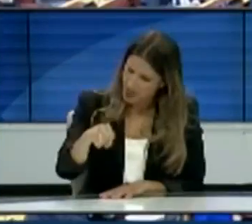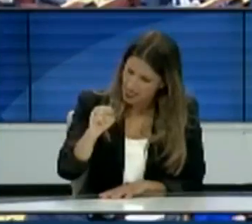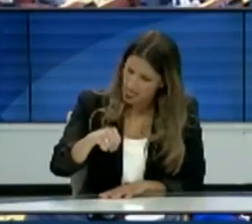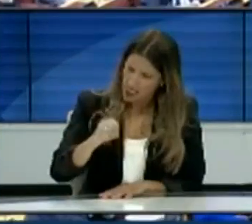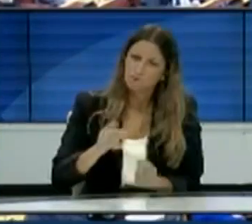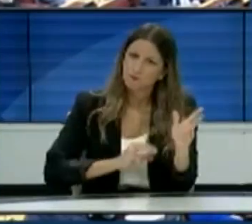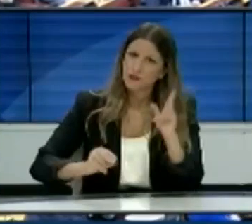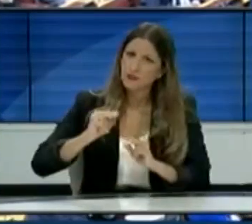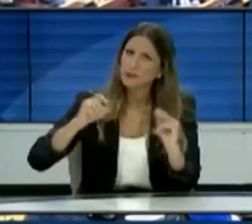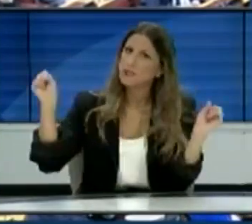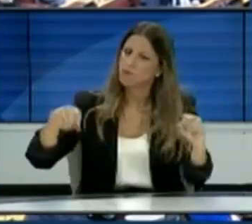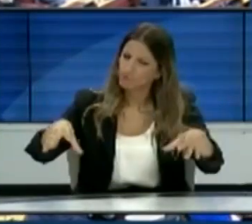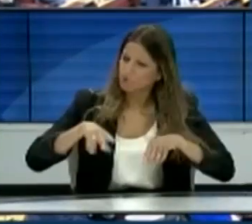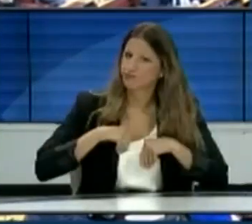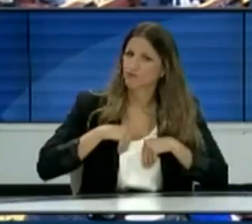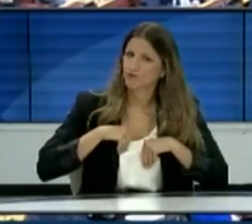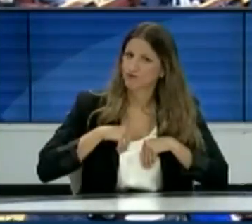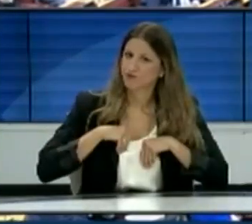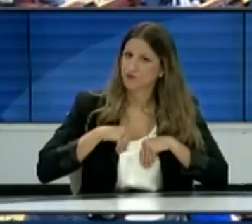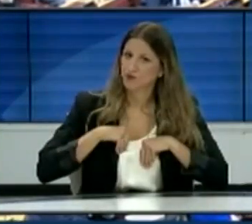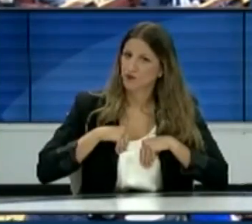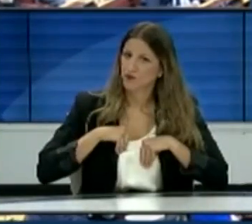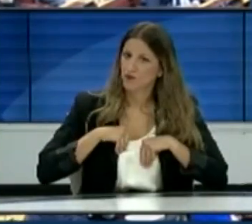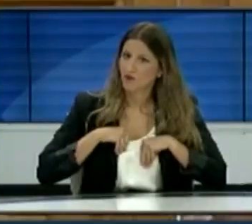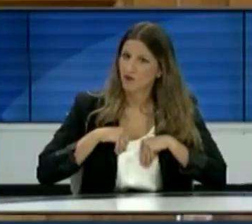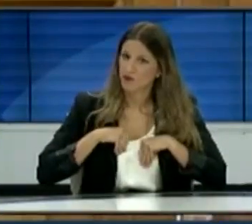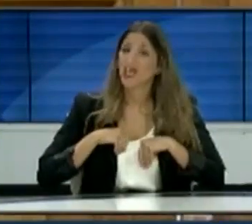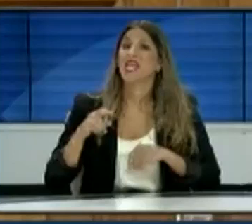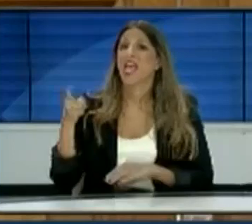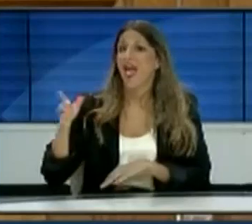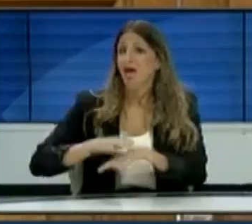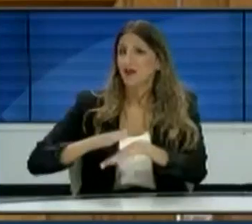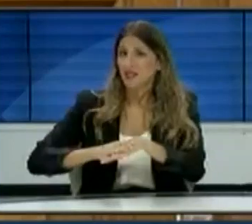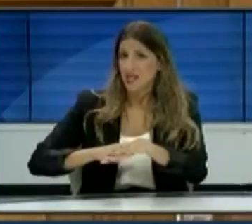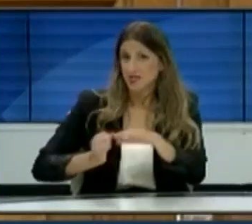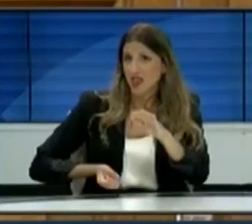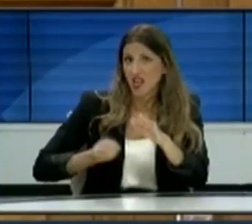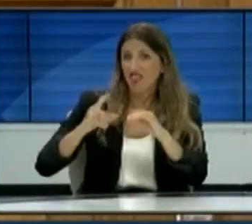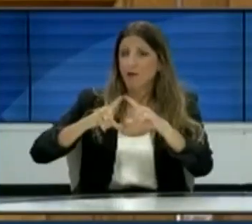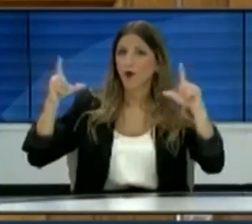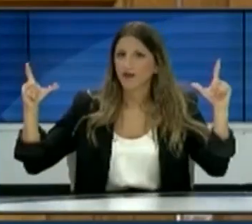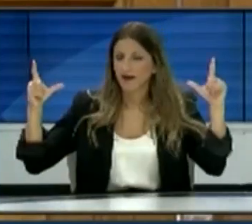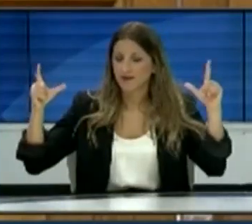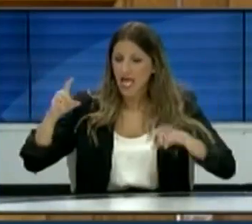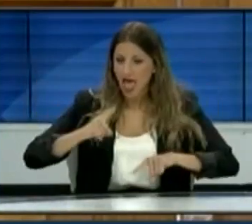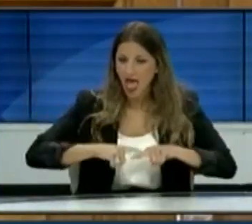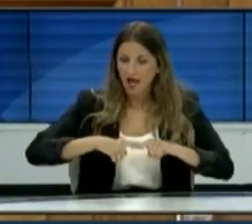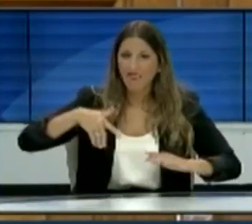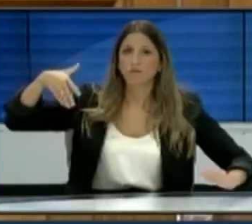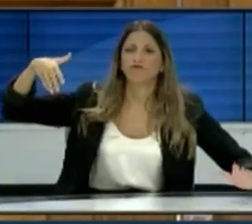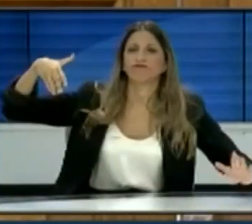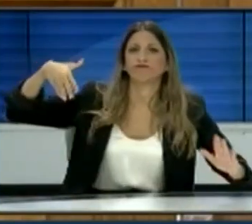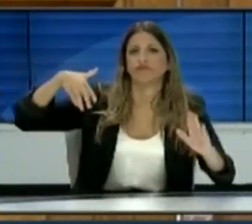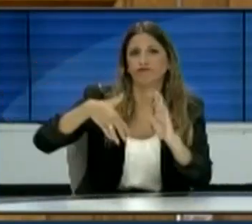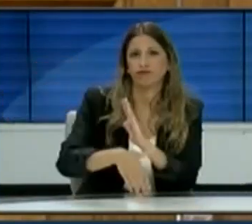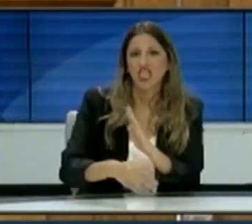Τη χώρα ησυχία, παρακαλώ, να βρίσατε παρακαλώ. Δύο φορές χρεοκοπημένη. Παρακαλώ, διακόπτετε. Δύο φορές χρεοκοπημένη. Μία το 2009